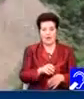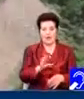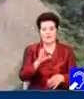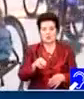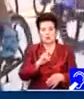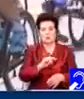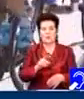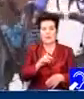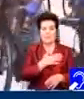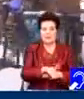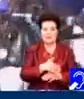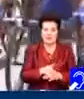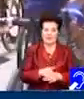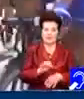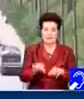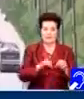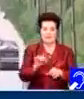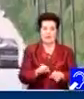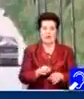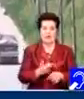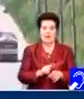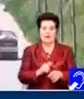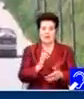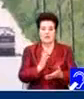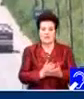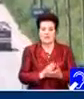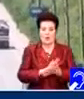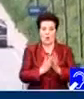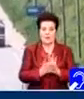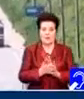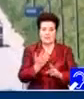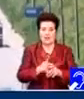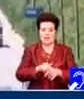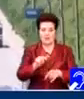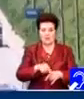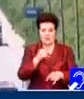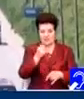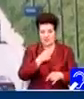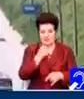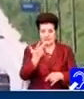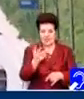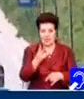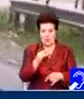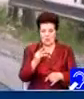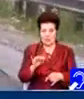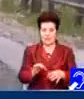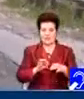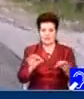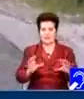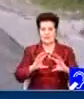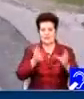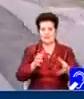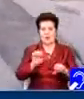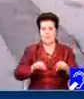desfășurat pe străzile capitalei Seul. Victoria lui Sergei Tsvetkov vine în condițiile în care din acest an, chiar astăzi, 3 iunie, este sărbătorită Ziua Mondială